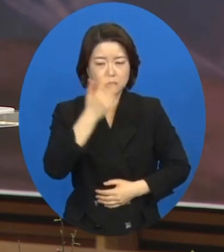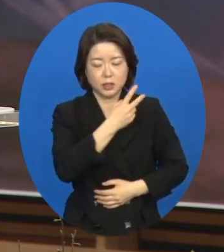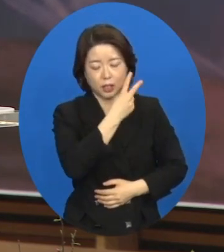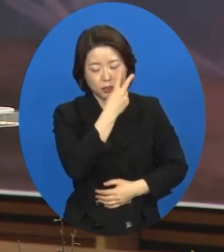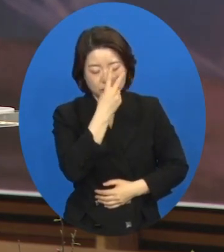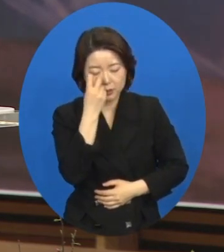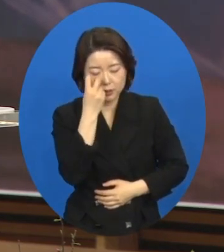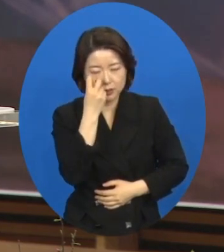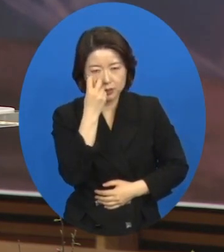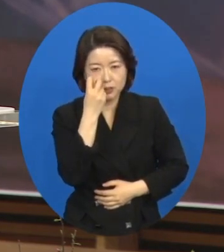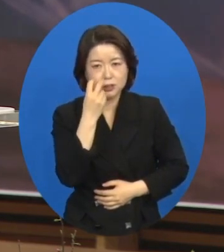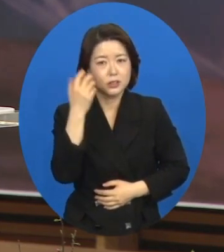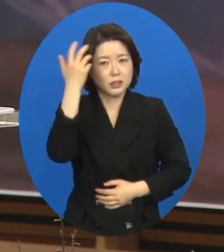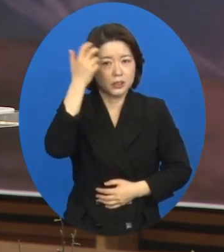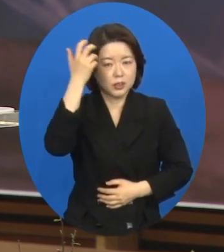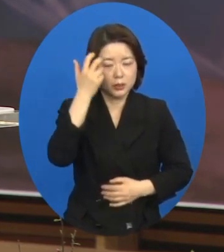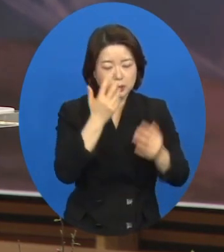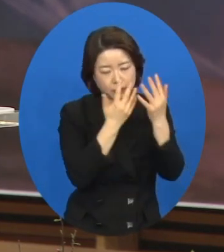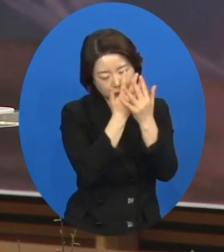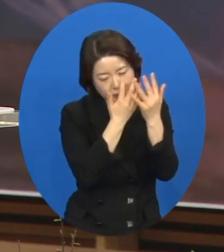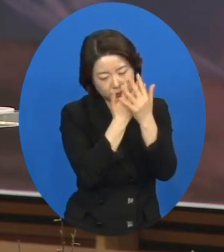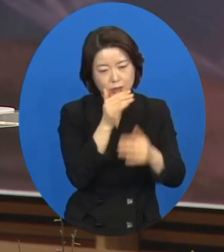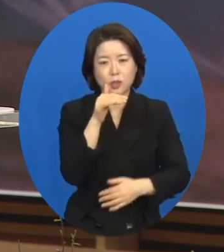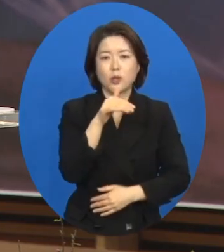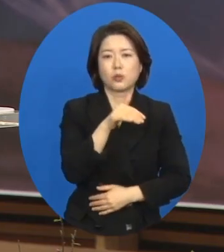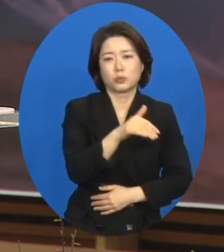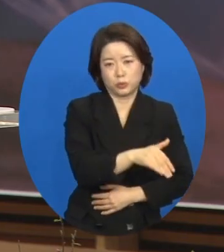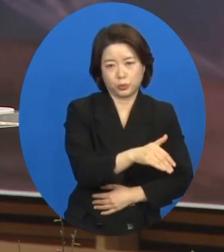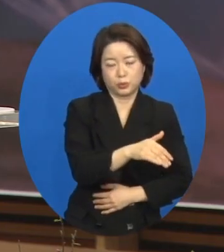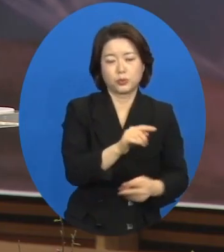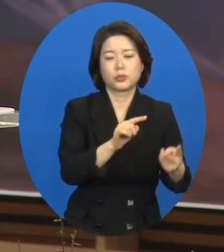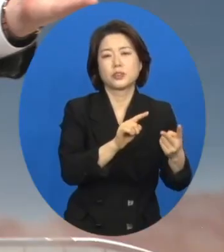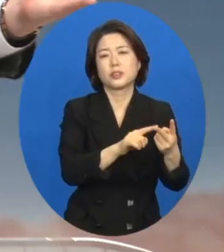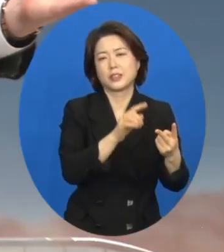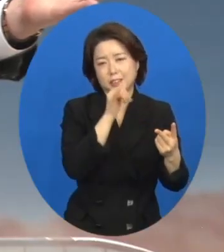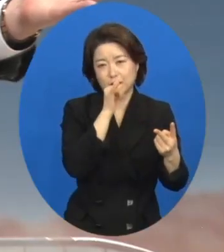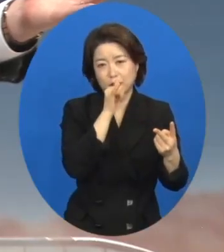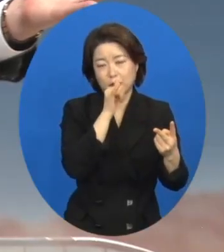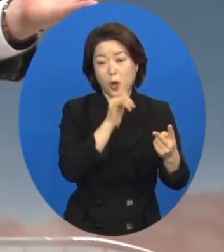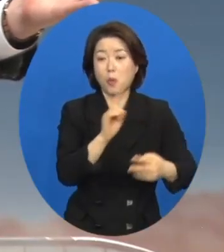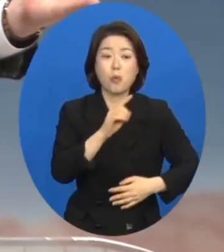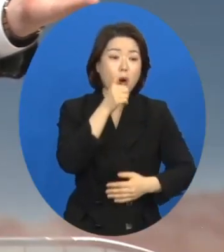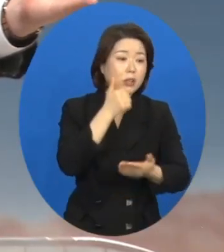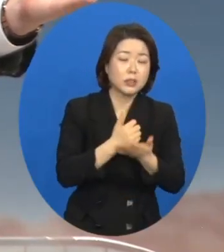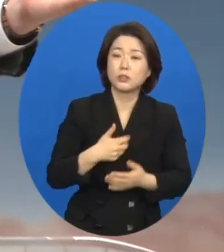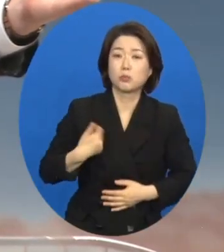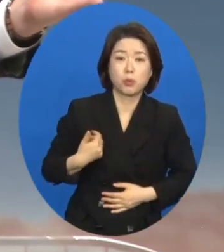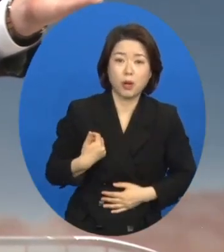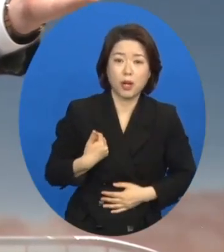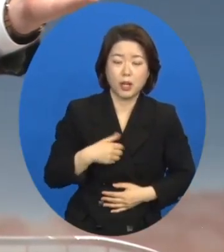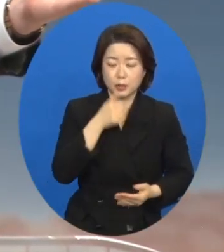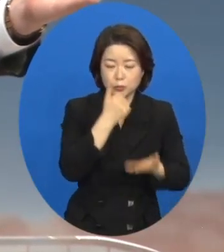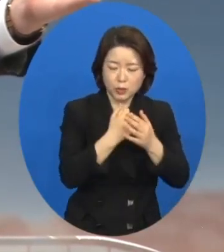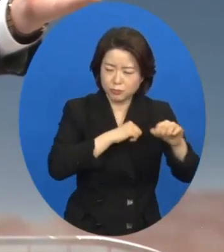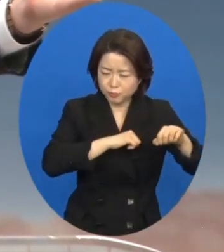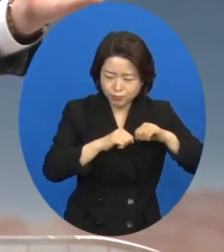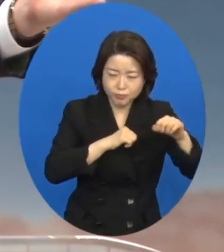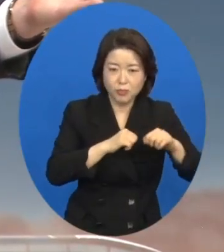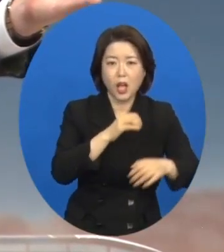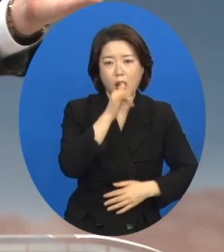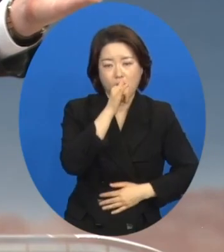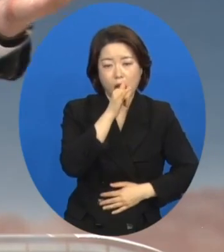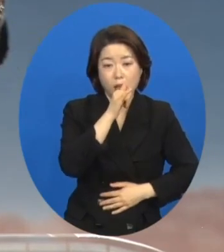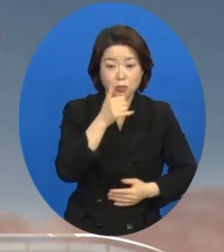잠들어있고 또한 굉장히 영적으로 둔감한 시기가 있었습니다. 무엇이 죄인지도 모르고 죄를 지으면서도